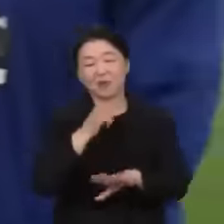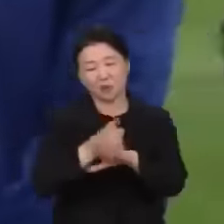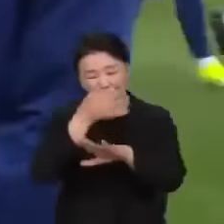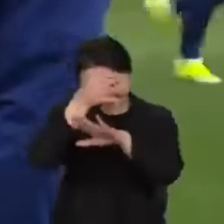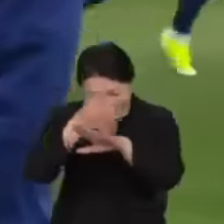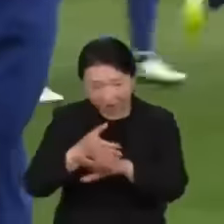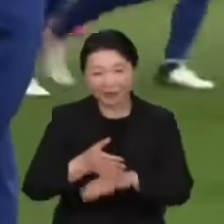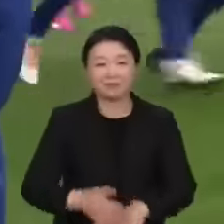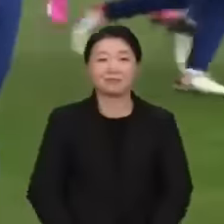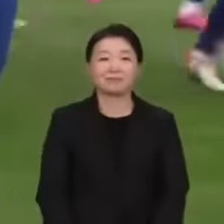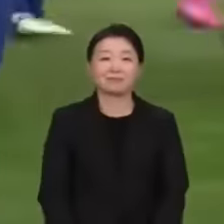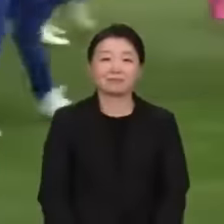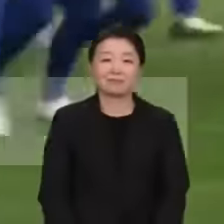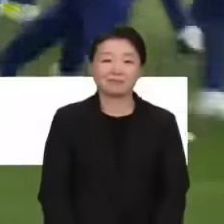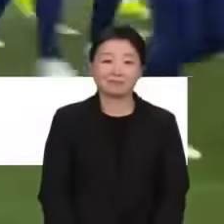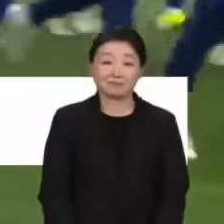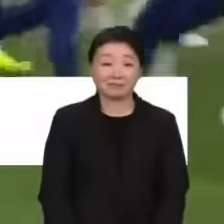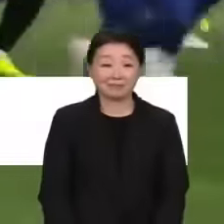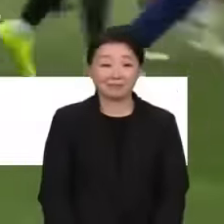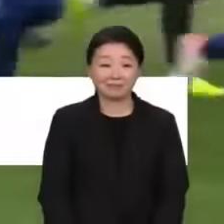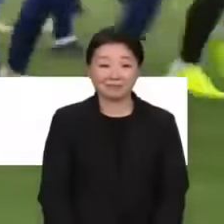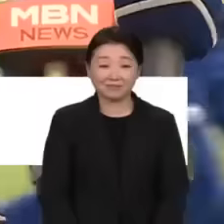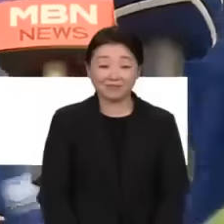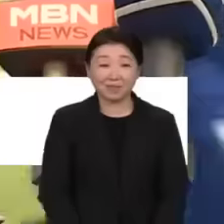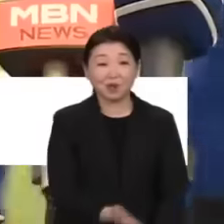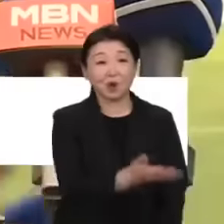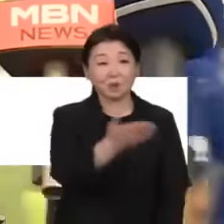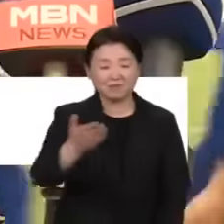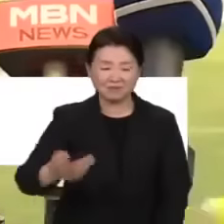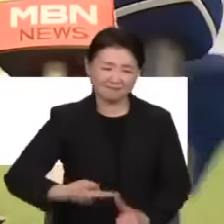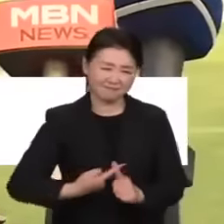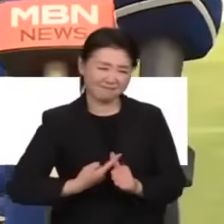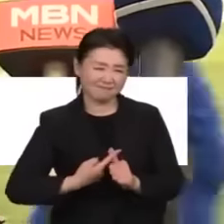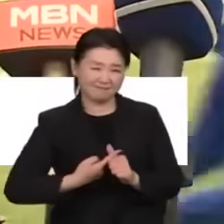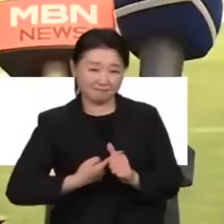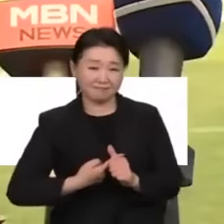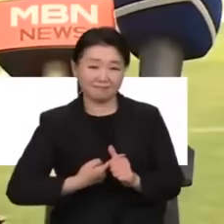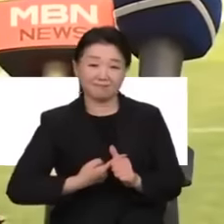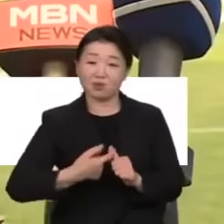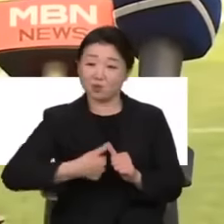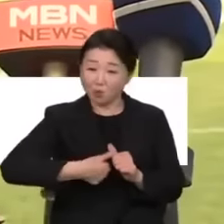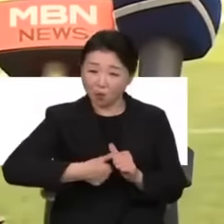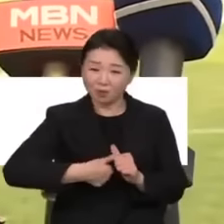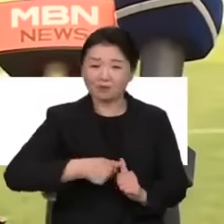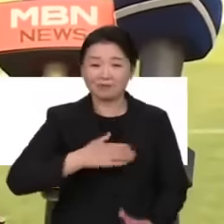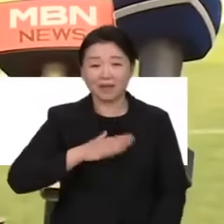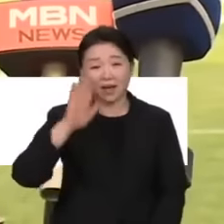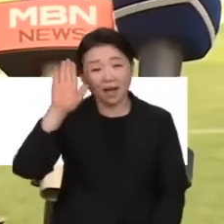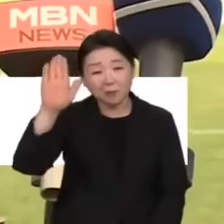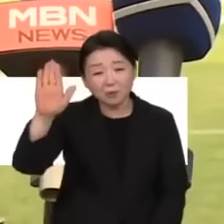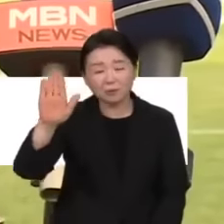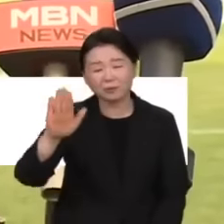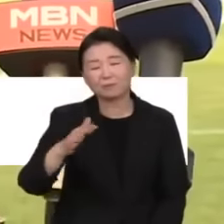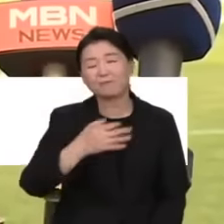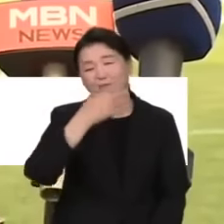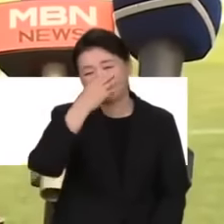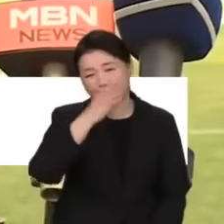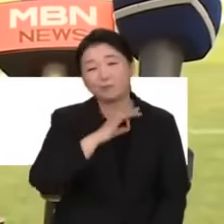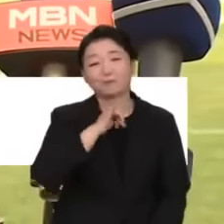숙였습니다. 모든 분들의 쓴소리가 저한테 너무 앞으로도 큰